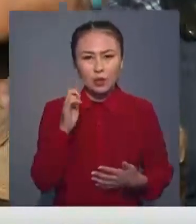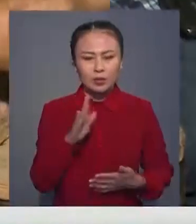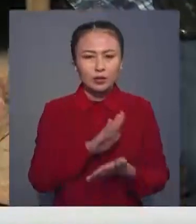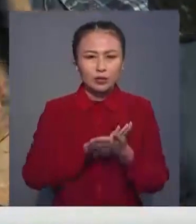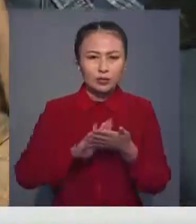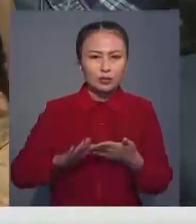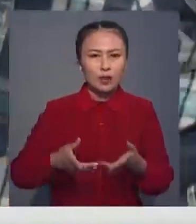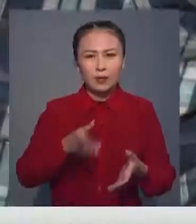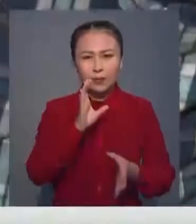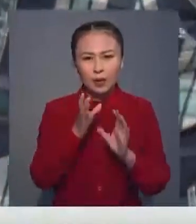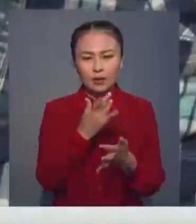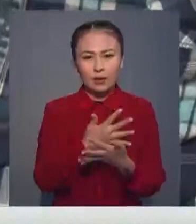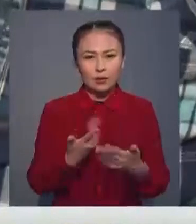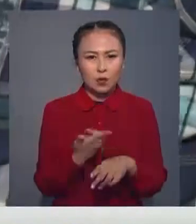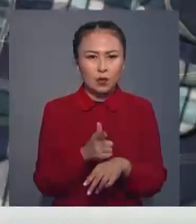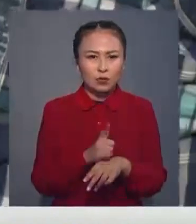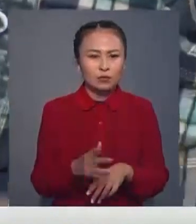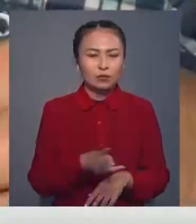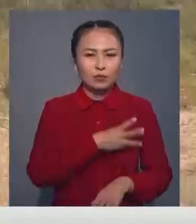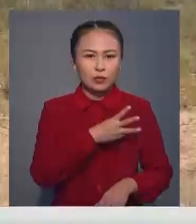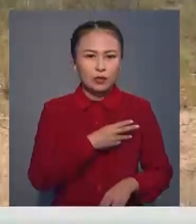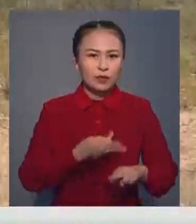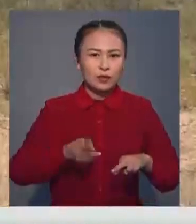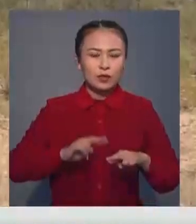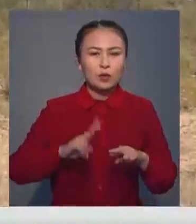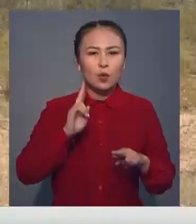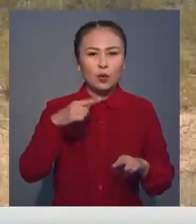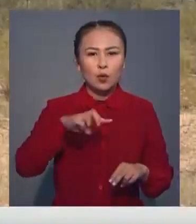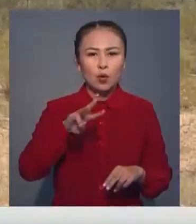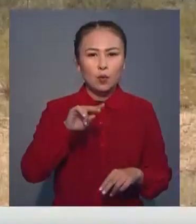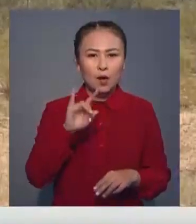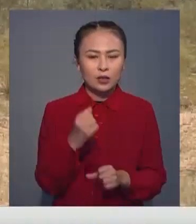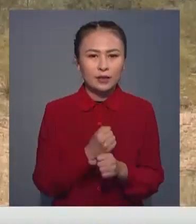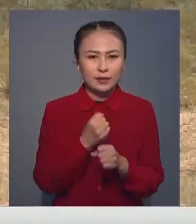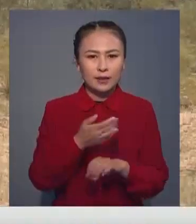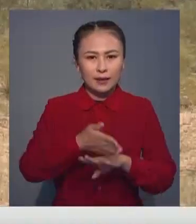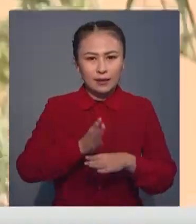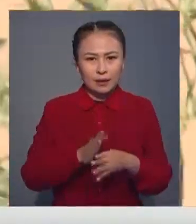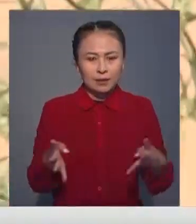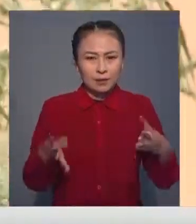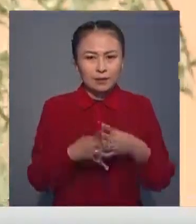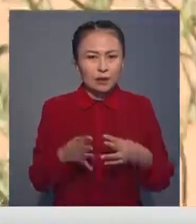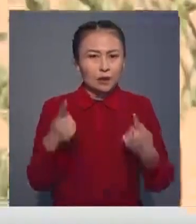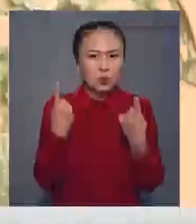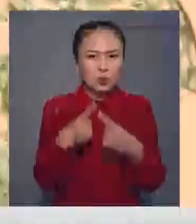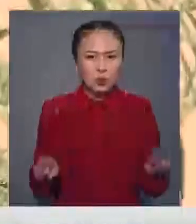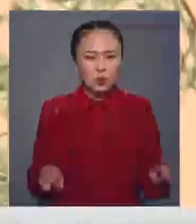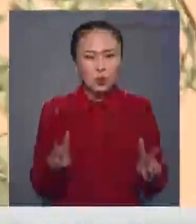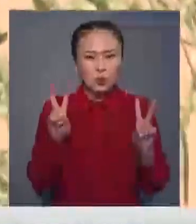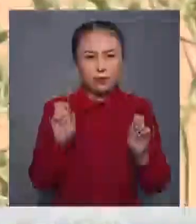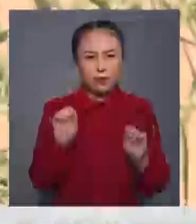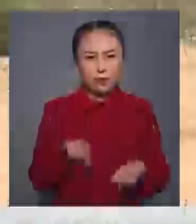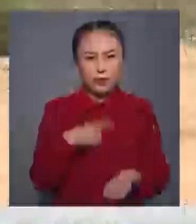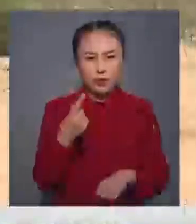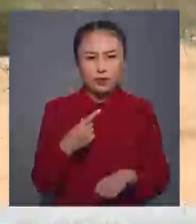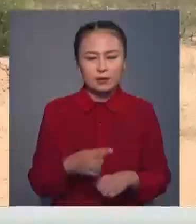таза таңсық асқа өте құмар. Мұның қатарына құмаршықтан істелетін нан мен тарыны қосқан соң мүлде жаңа мазмұнға ие